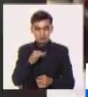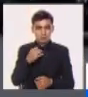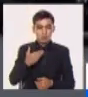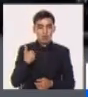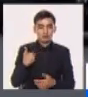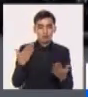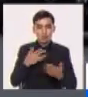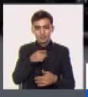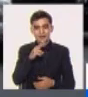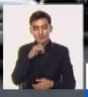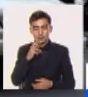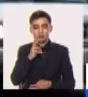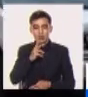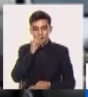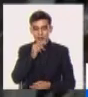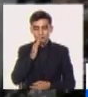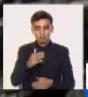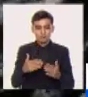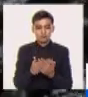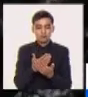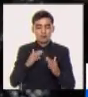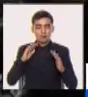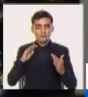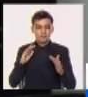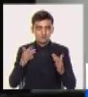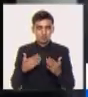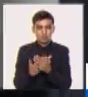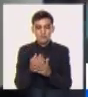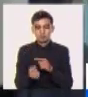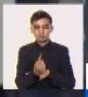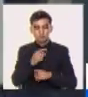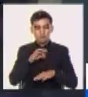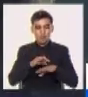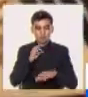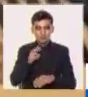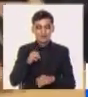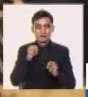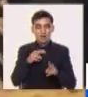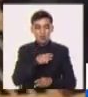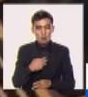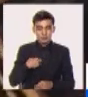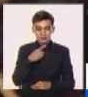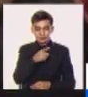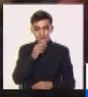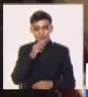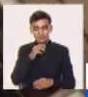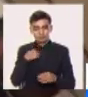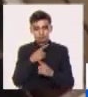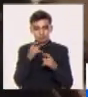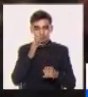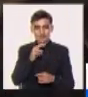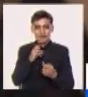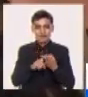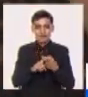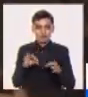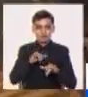карантина? Кто будет виноват в новой вспышке вируса? Эти вопросы мы адресуем комиссии по недопущению распространения коронавируса в